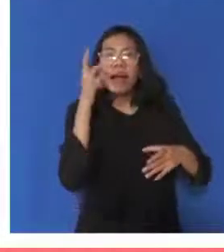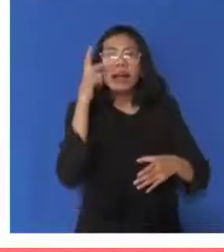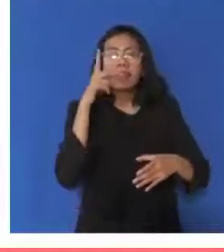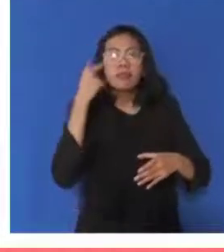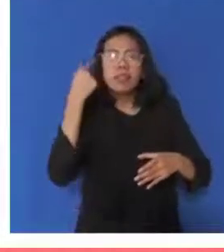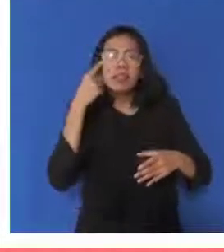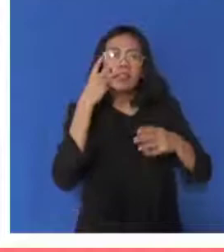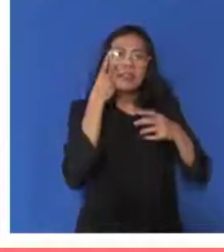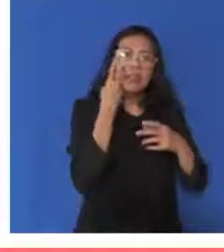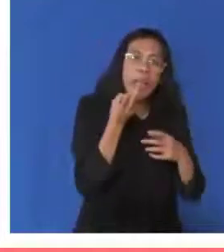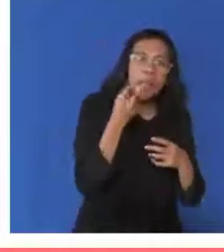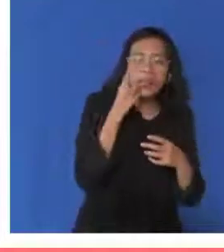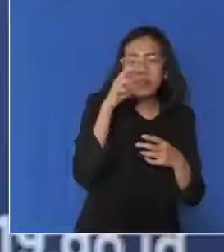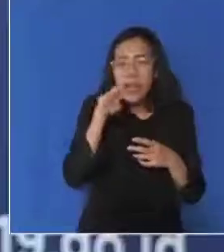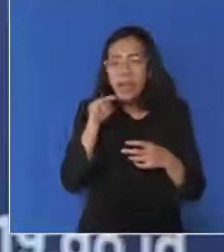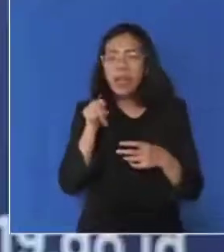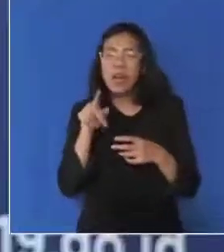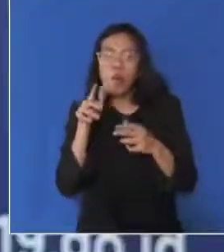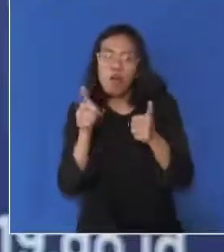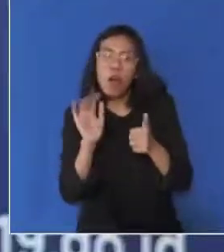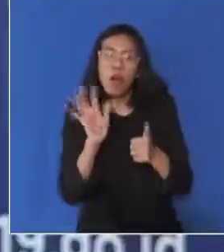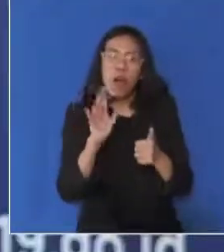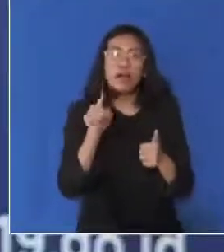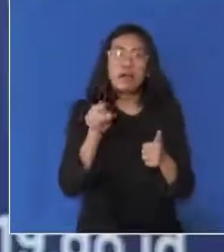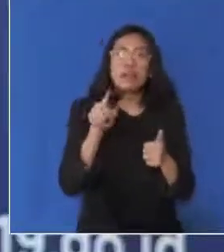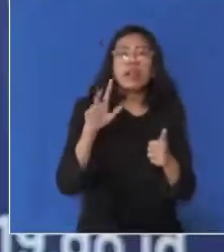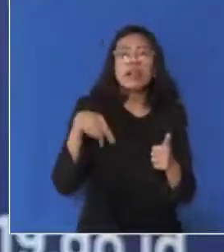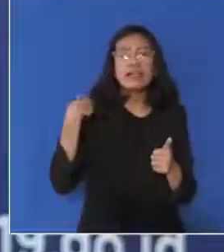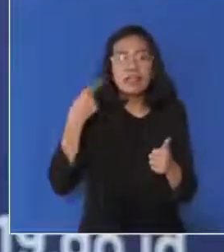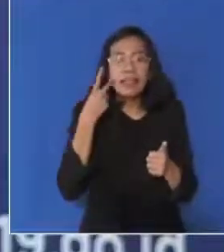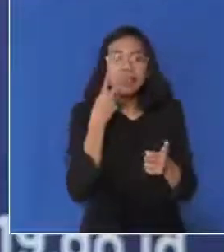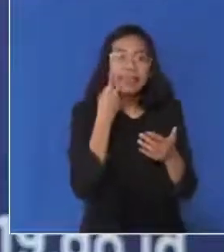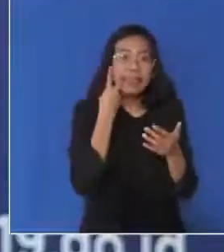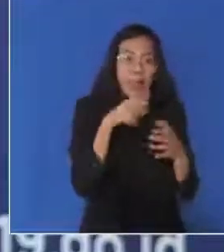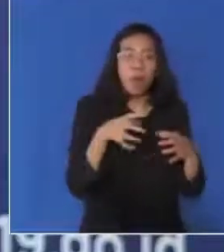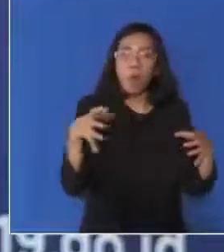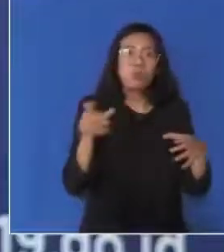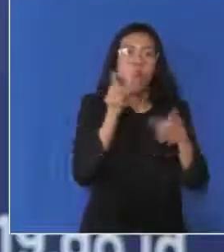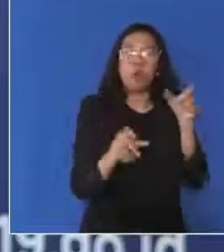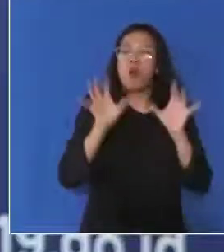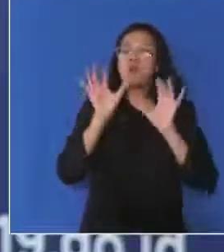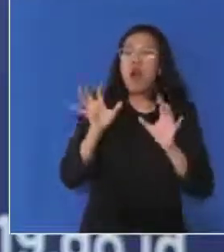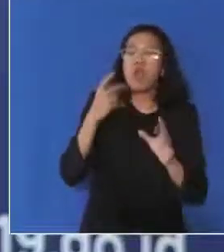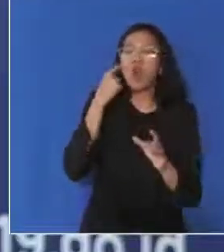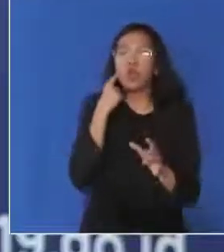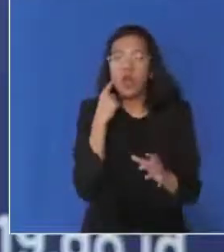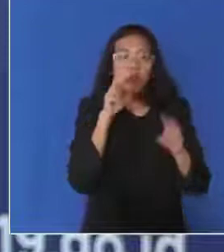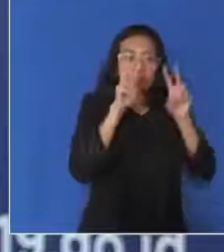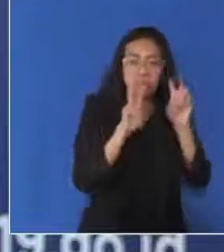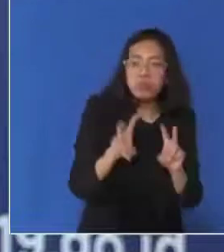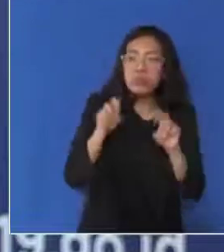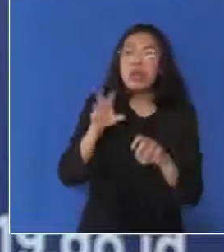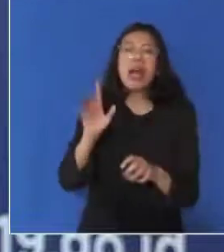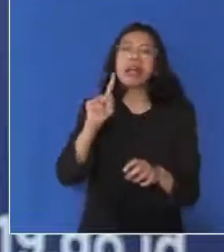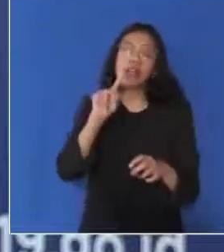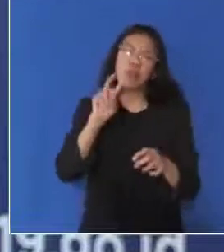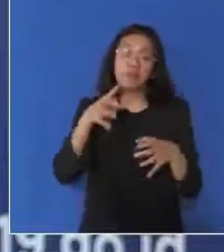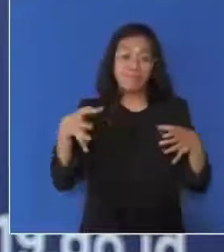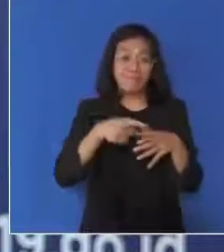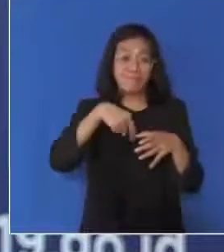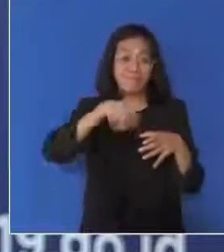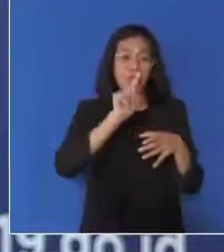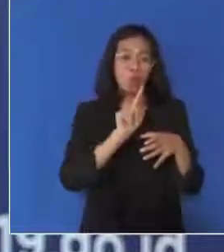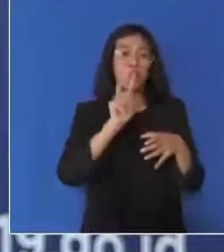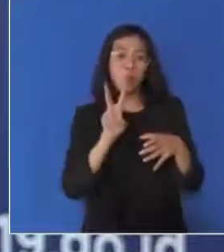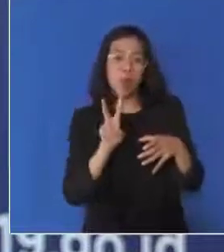untuk menihilkan efek hoax di grup tersebut jadi nggak perlu rame-rame banyak-banyak capek-capek cukup satu-dua orang aja Mari